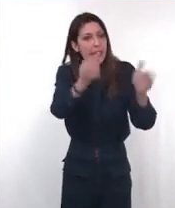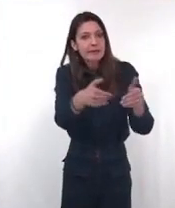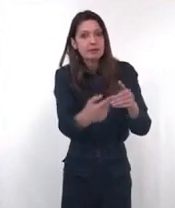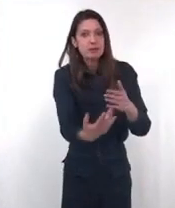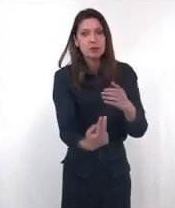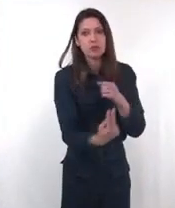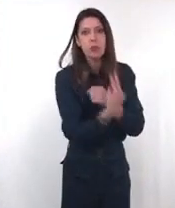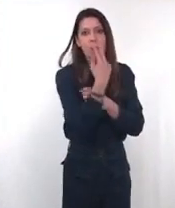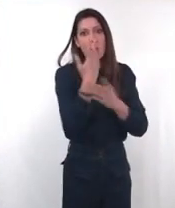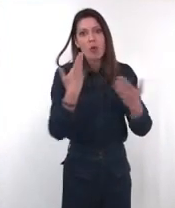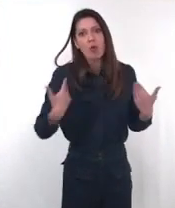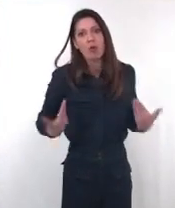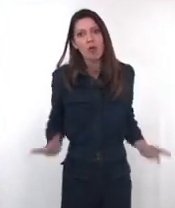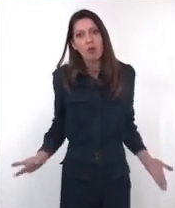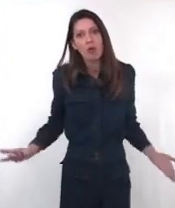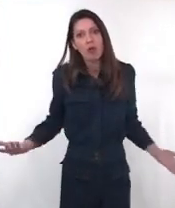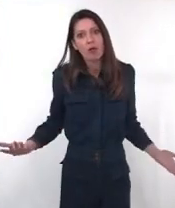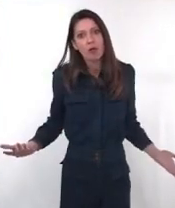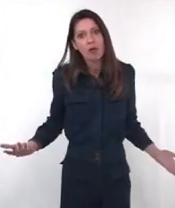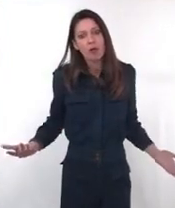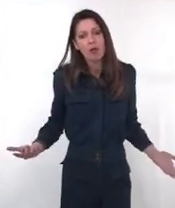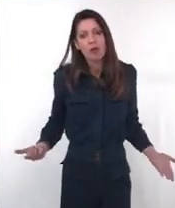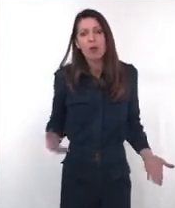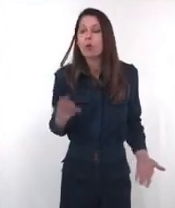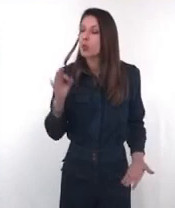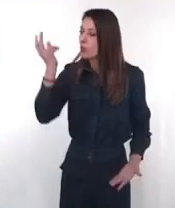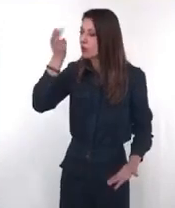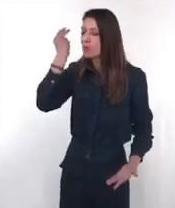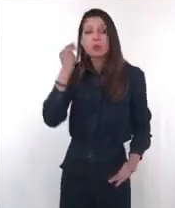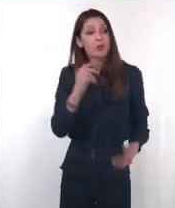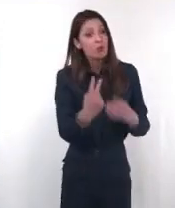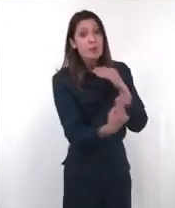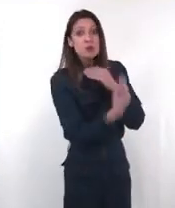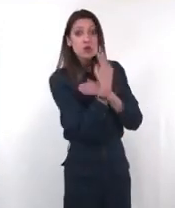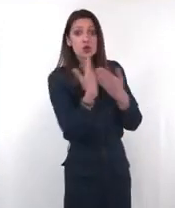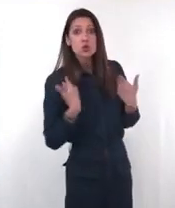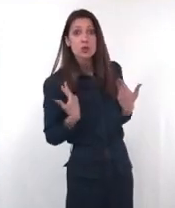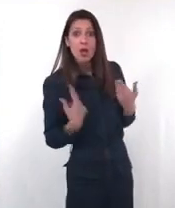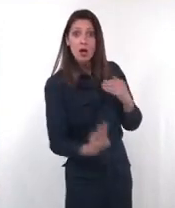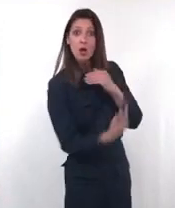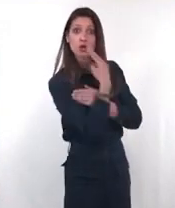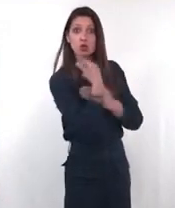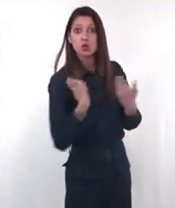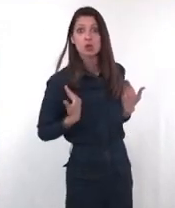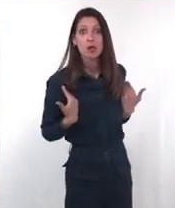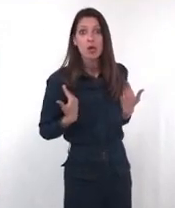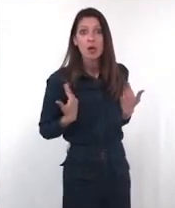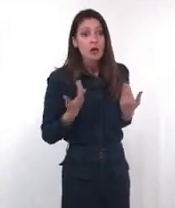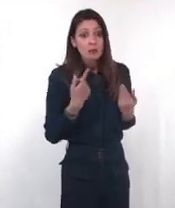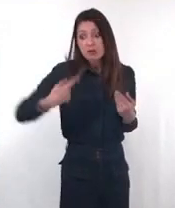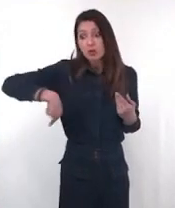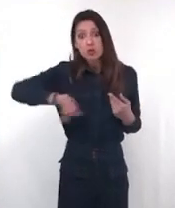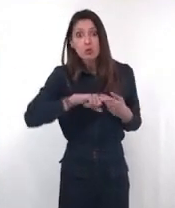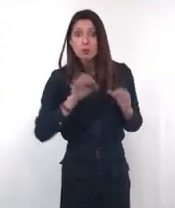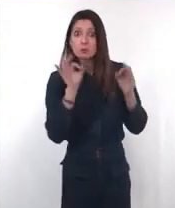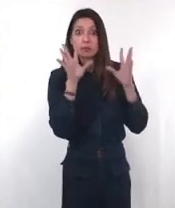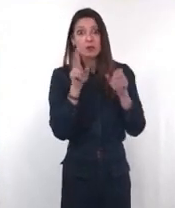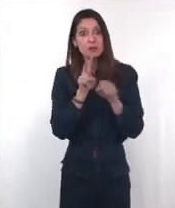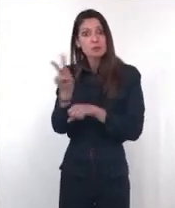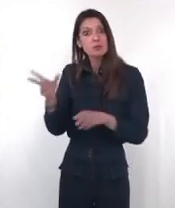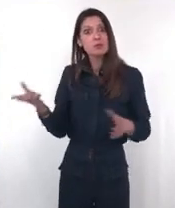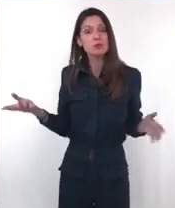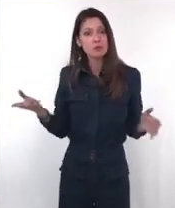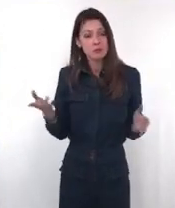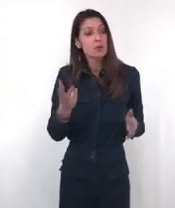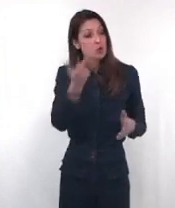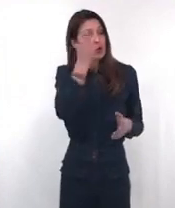insulter copieusement et par votre posture. C'est bon, on a compris le message. Mais si vous insultez, mais quand vous nous insultez à nous, vous insultez tout le monde. Et je comprends mieux pourquoi vous